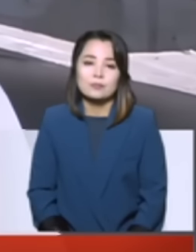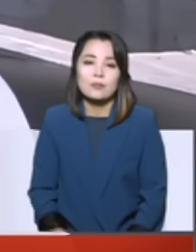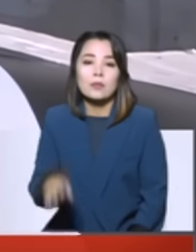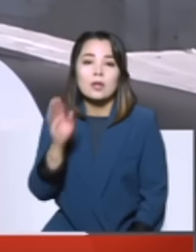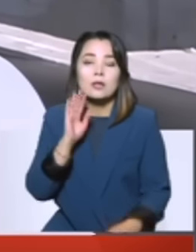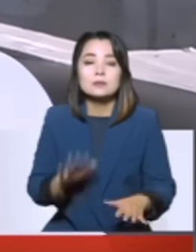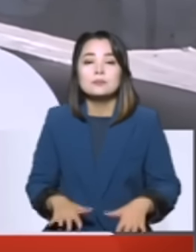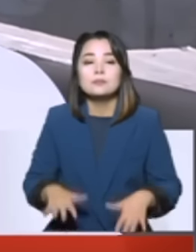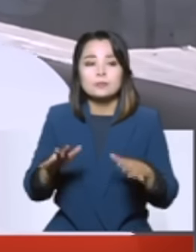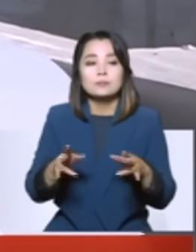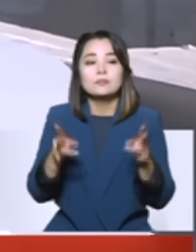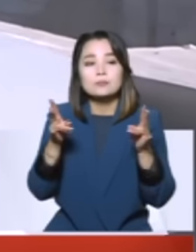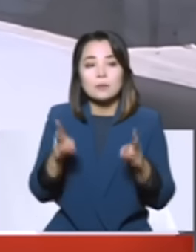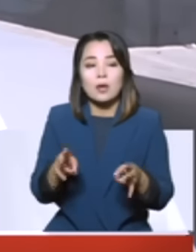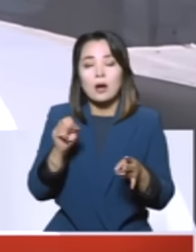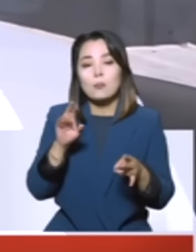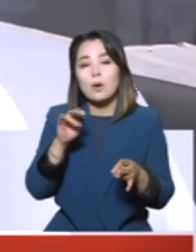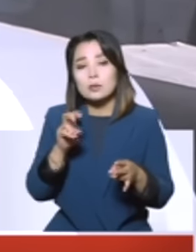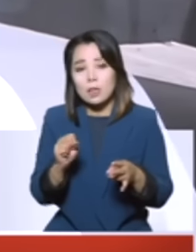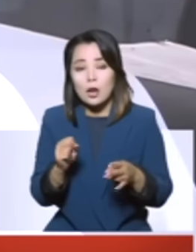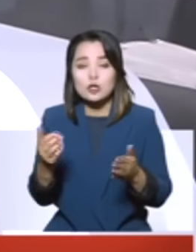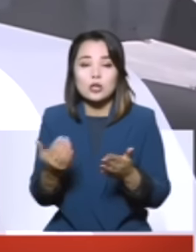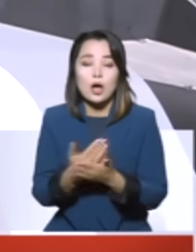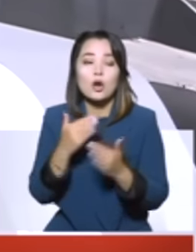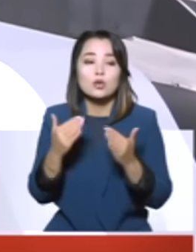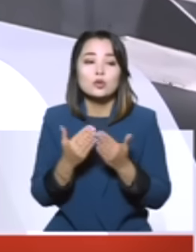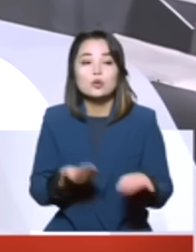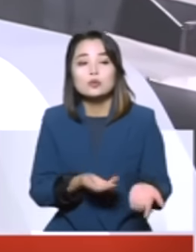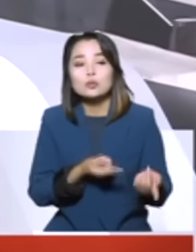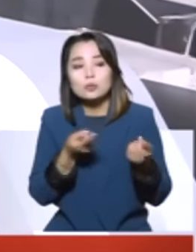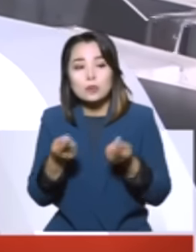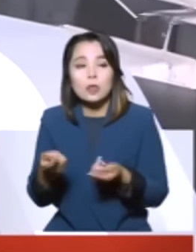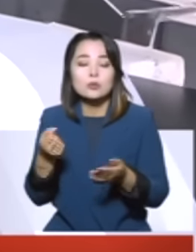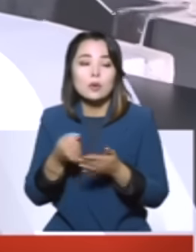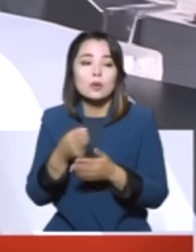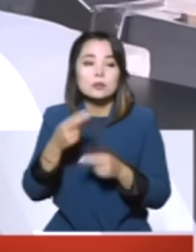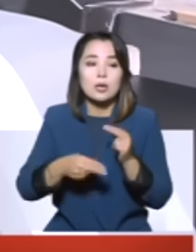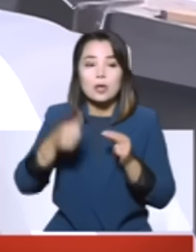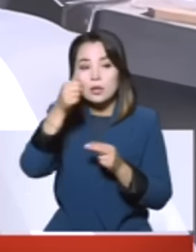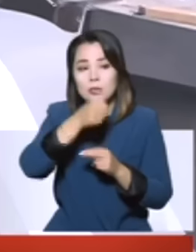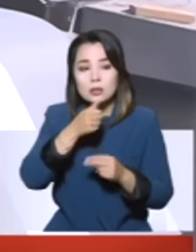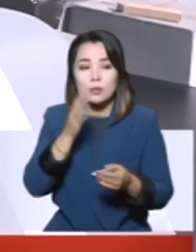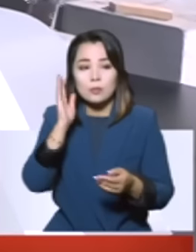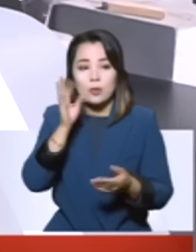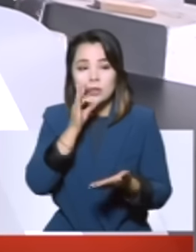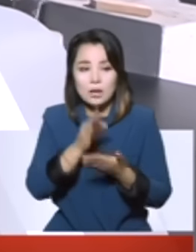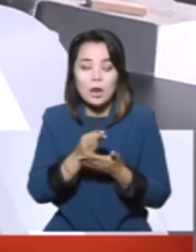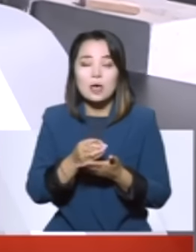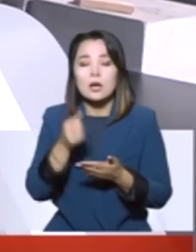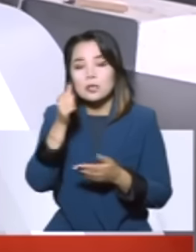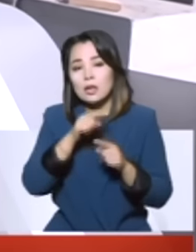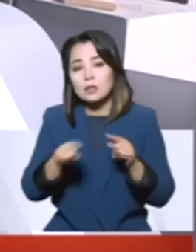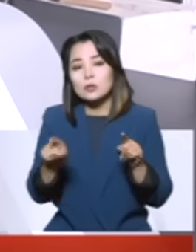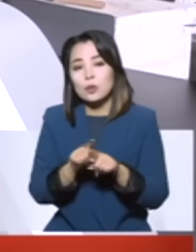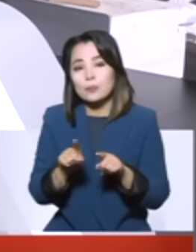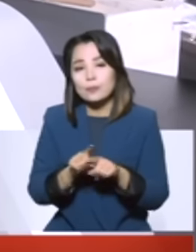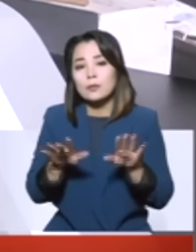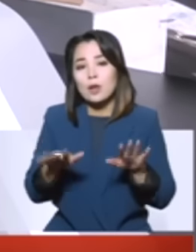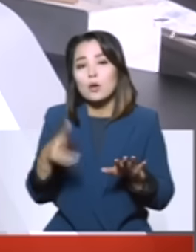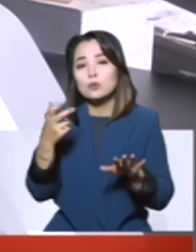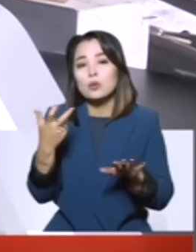Тасқын судан зардап шеккен ақмолалықтар жаңа үйлеріне жыл соңына дейін қоныстанады. Бүгінгі Шалғайдағы елді